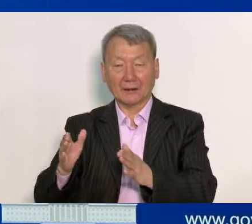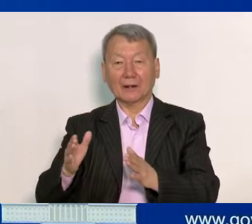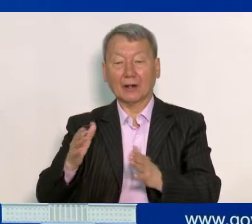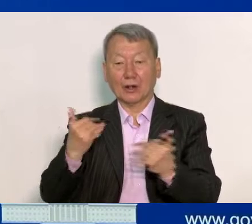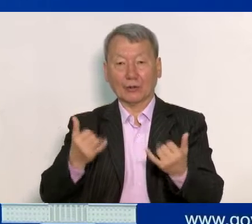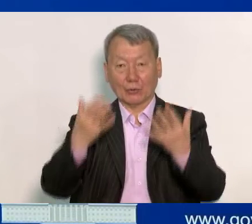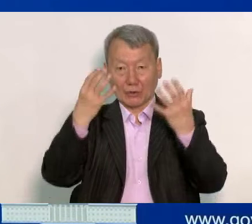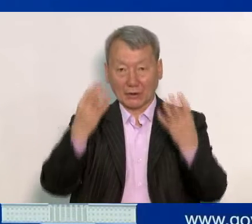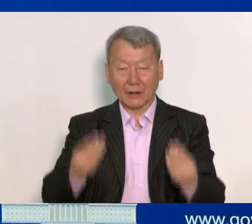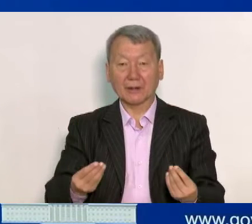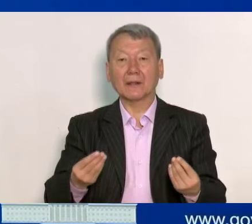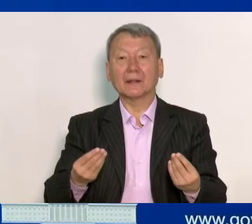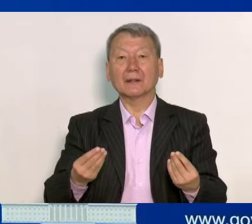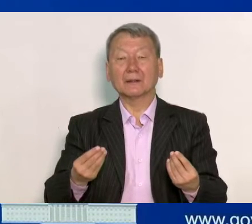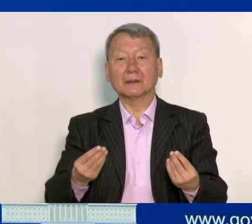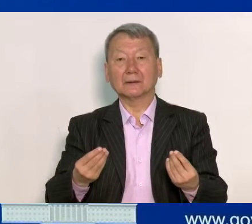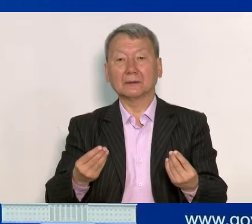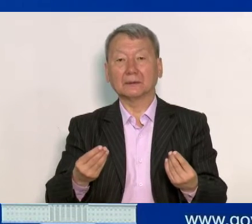На сегодняшний